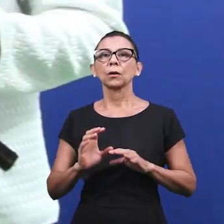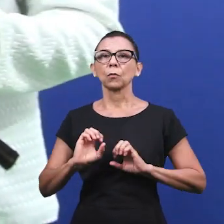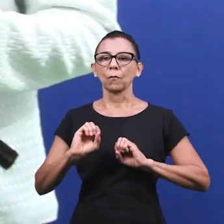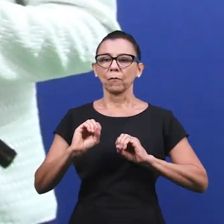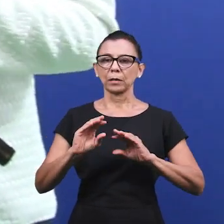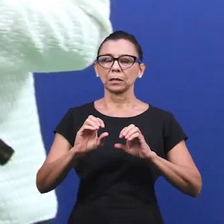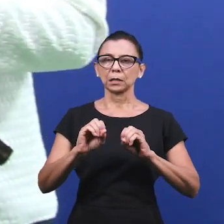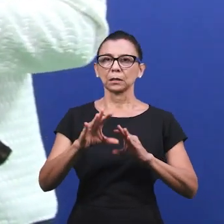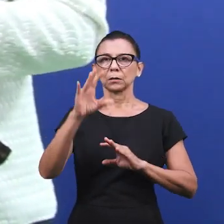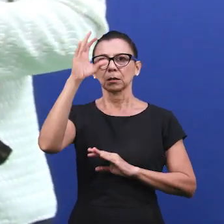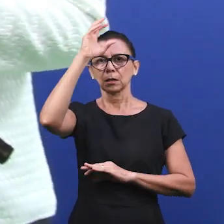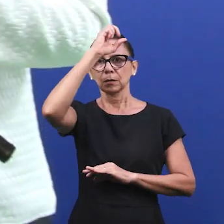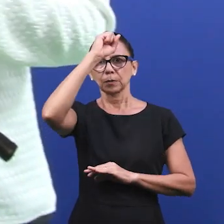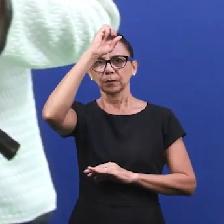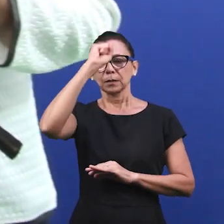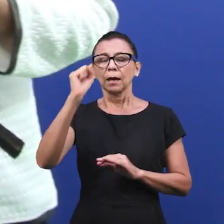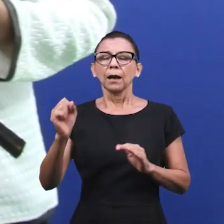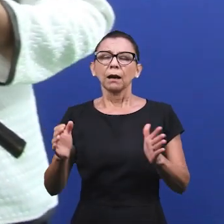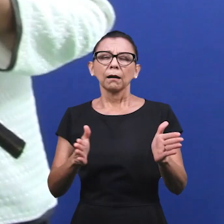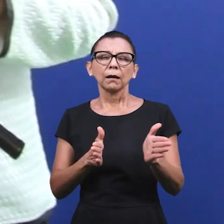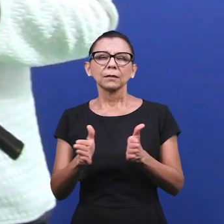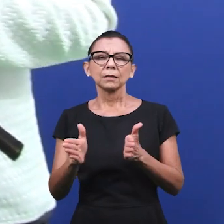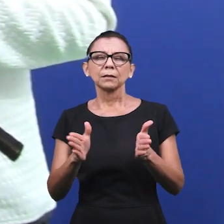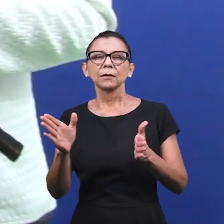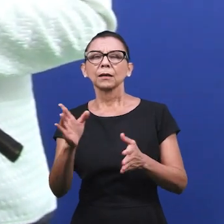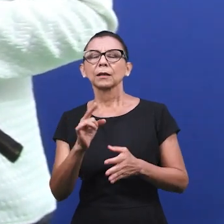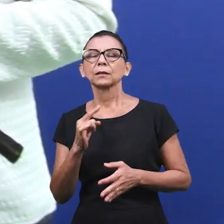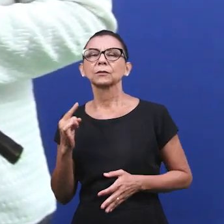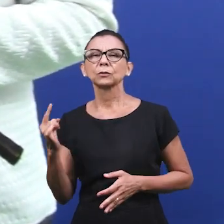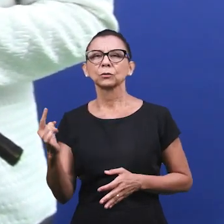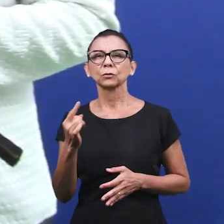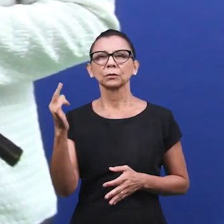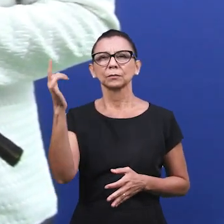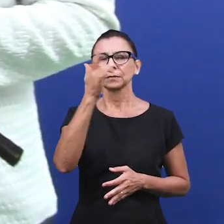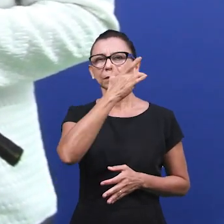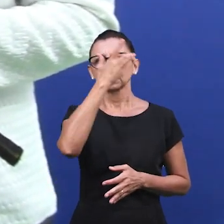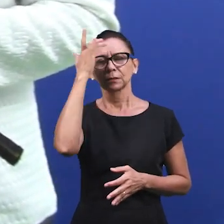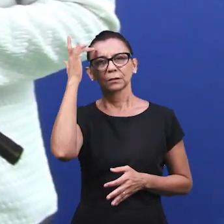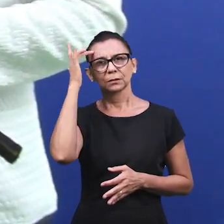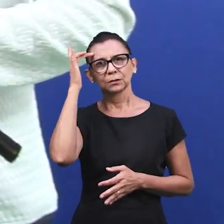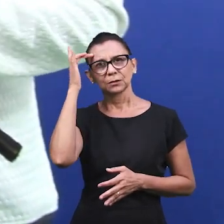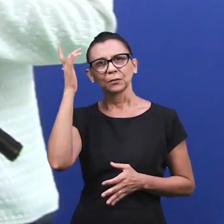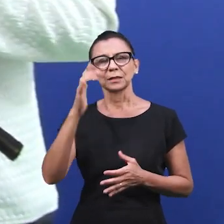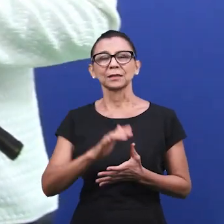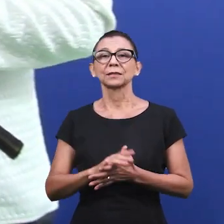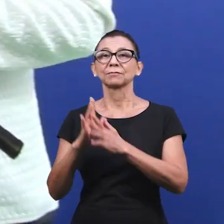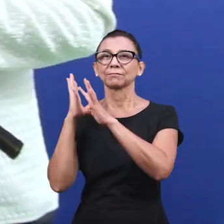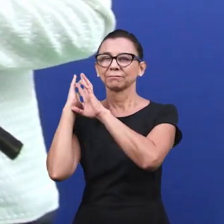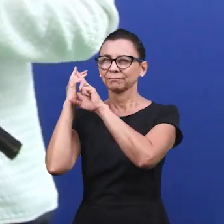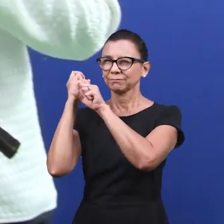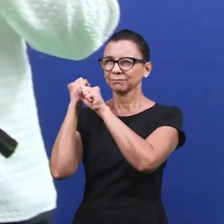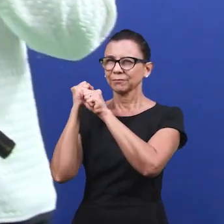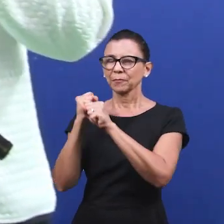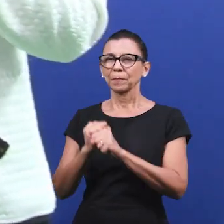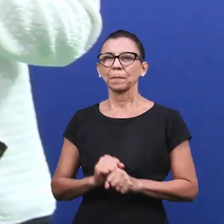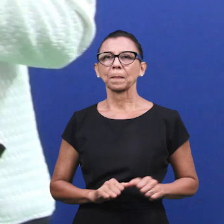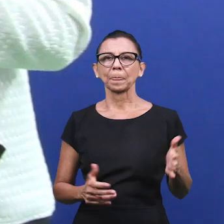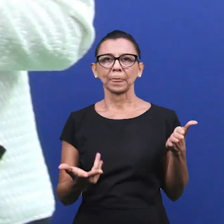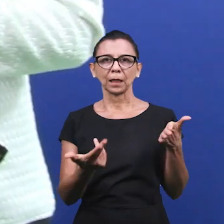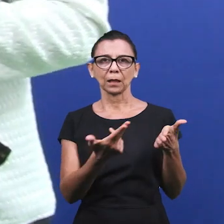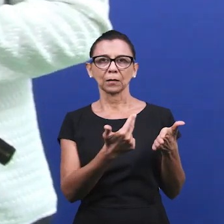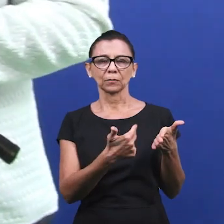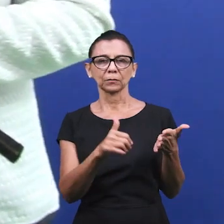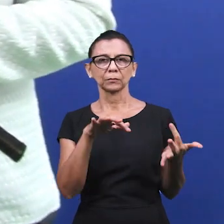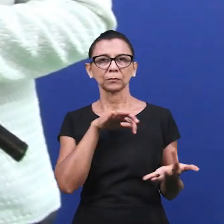Donc, il focalise l'enseignement et l'apprentissage accessible à tous, c'est-à-dire, en rappelant un peu, le